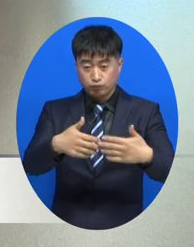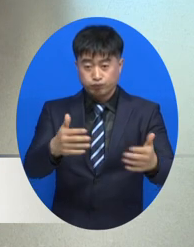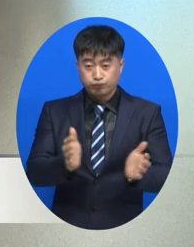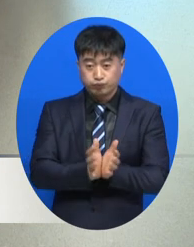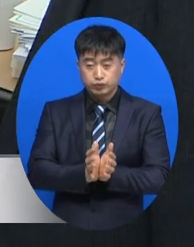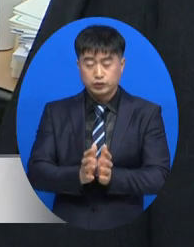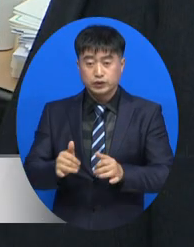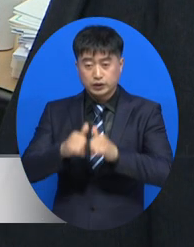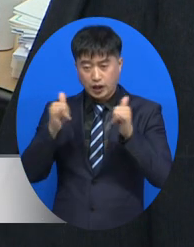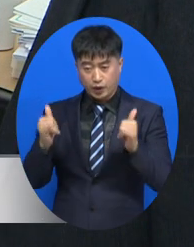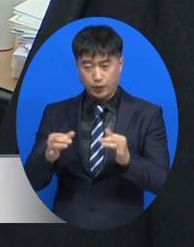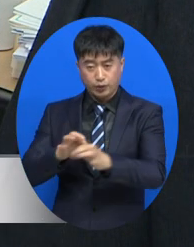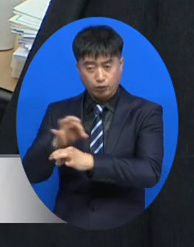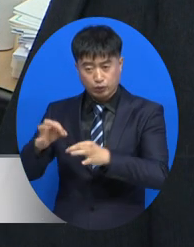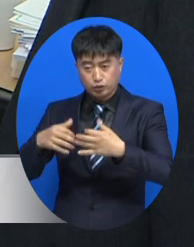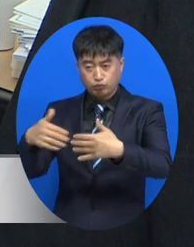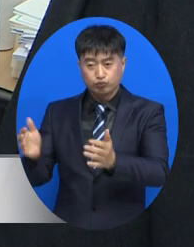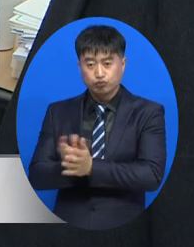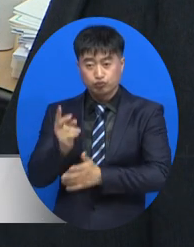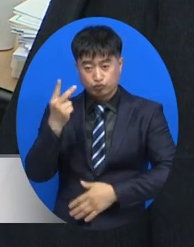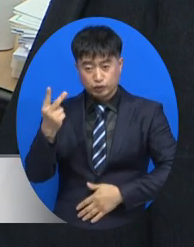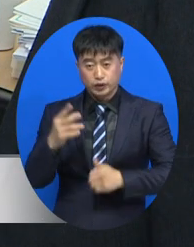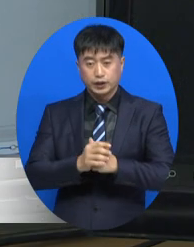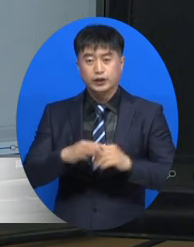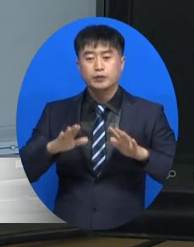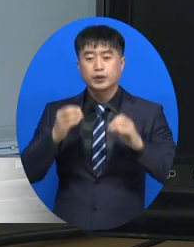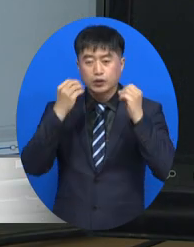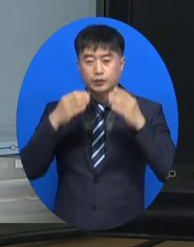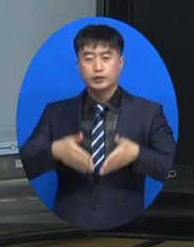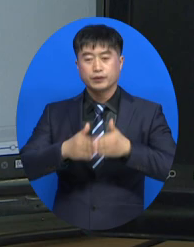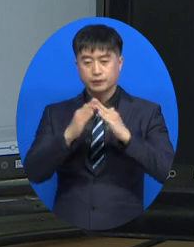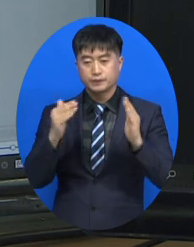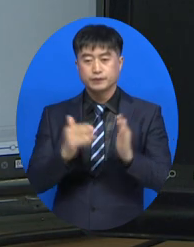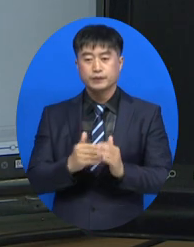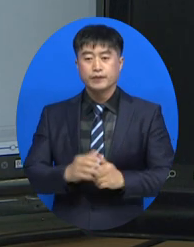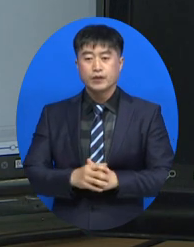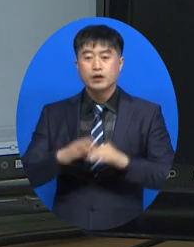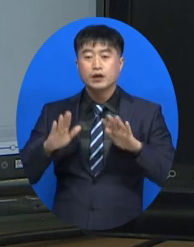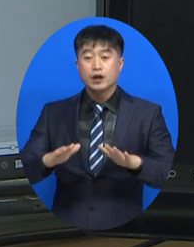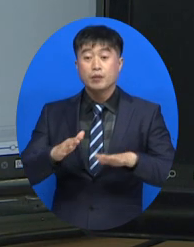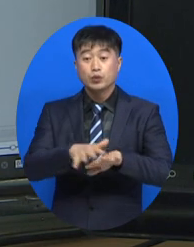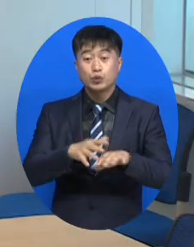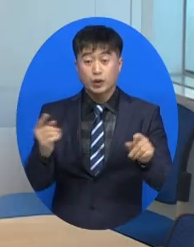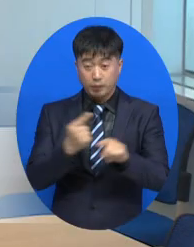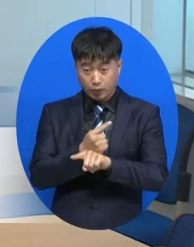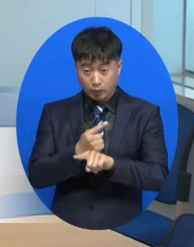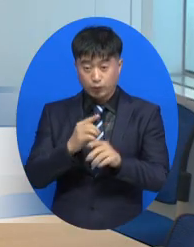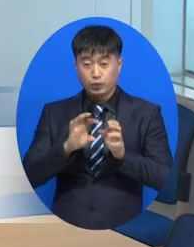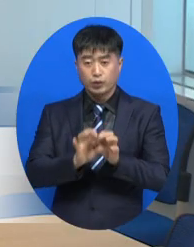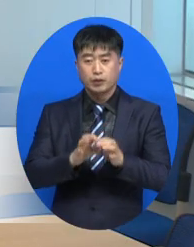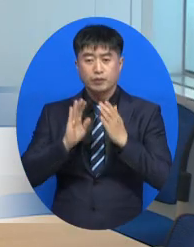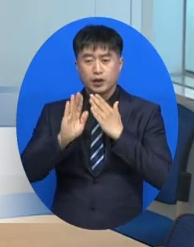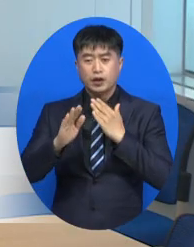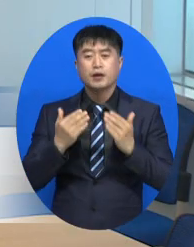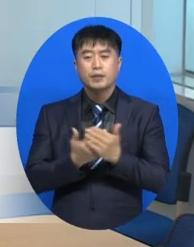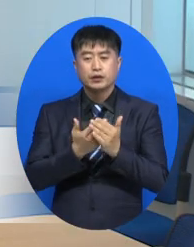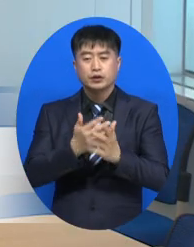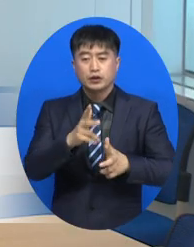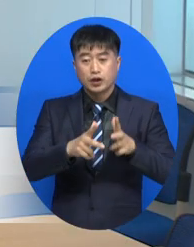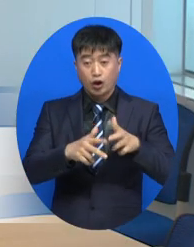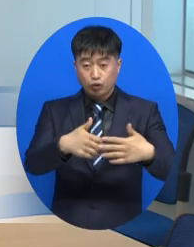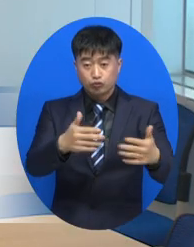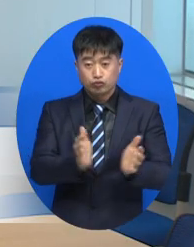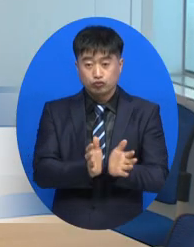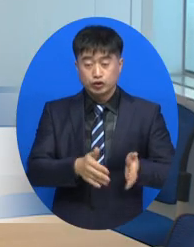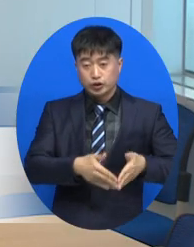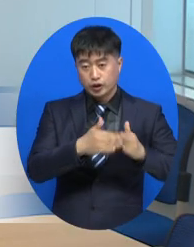미래성장산업국, 사회적 경제국 이 두 개국은 이번에 신설했습니다. 이번 조직 개편을 통해